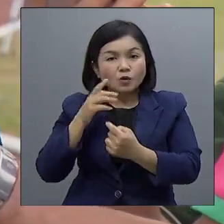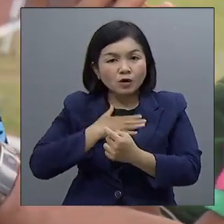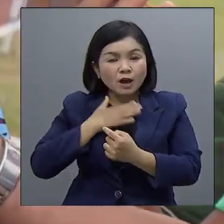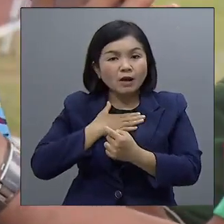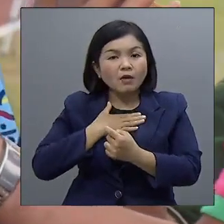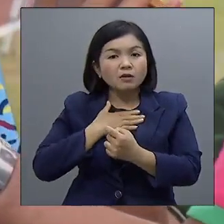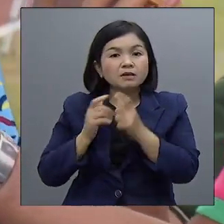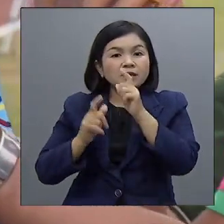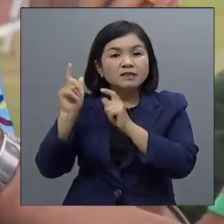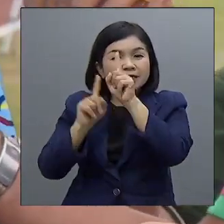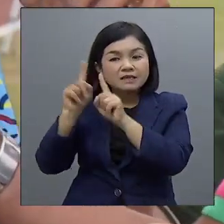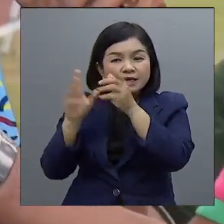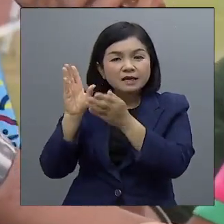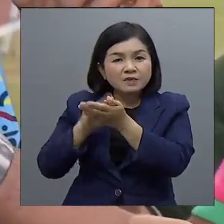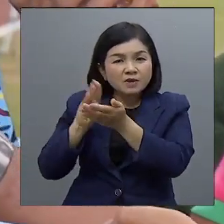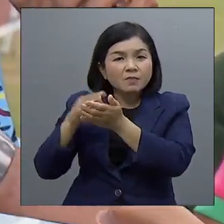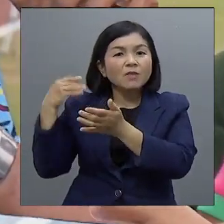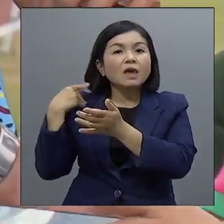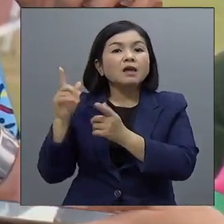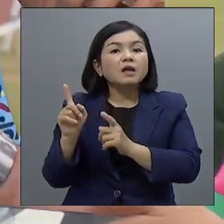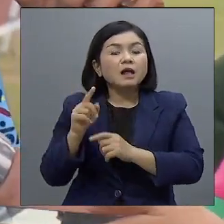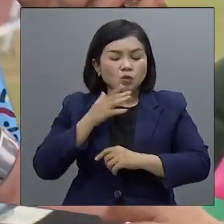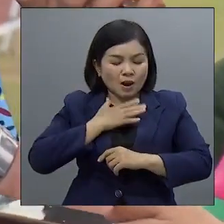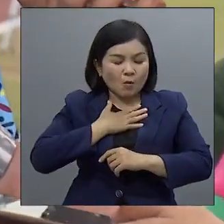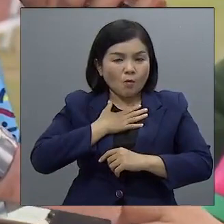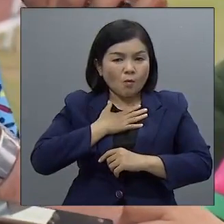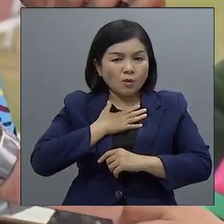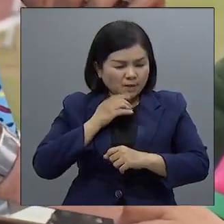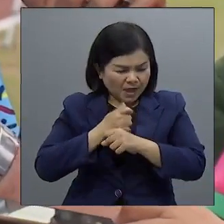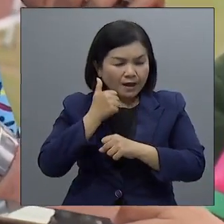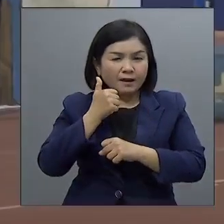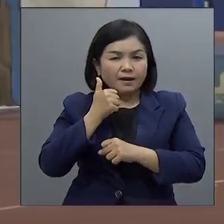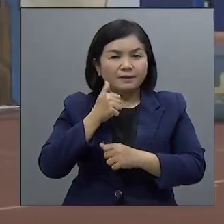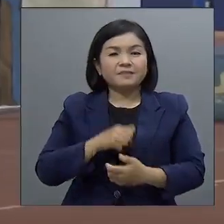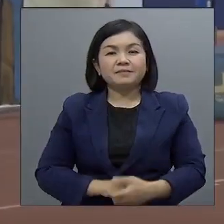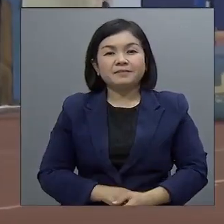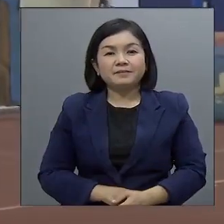ากครับสถิติของเขา 10.17 ถือว่าคิดว่าเราทำได้ครับ